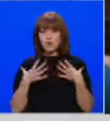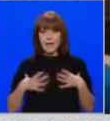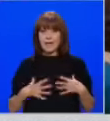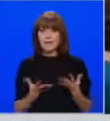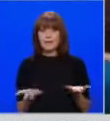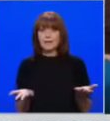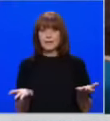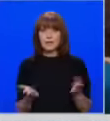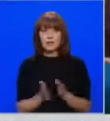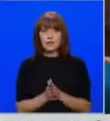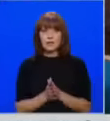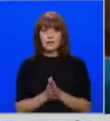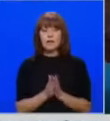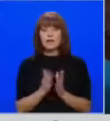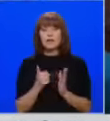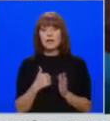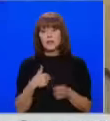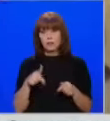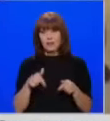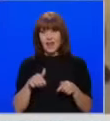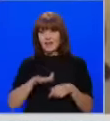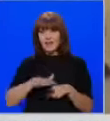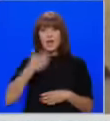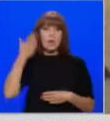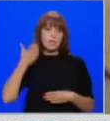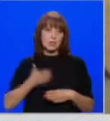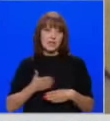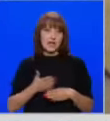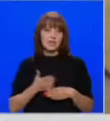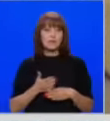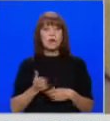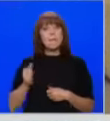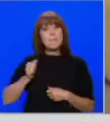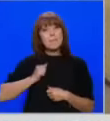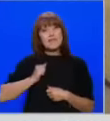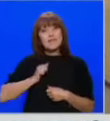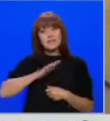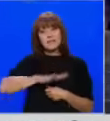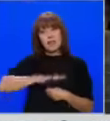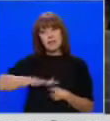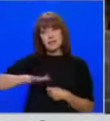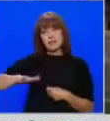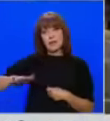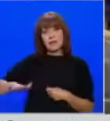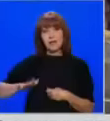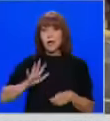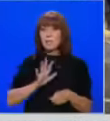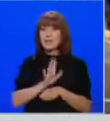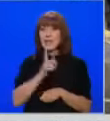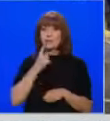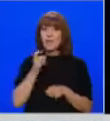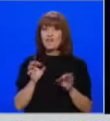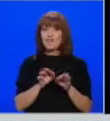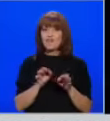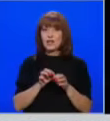Дано поне днешното е последното. Пазете си децата. Пазете си децата. 15-годишният